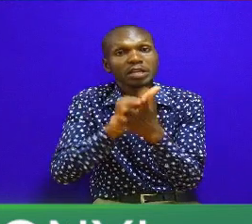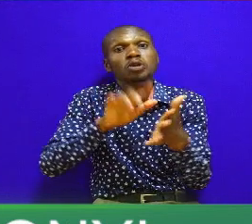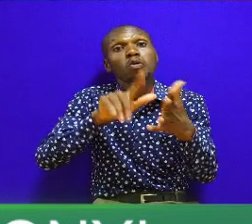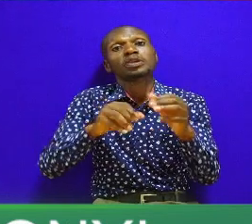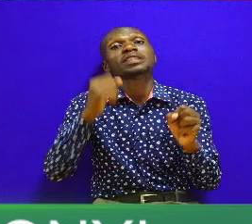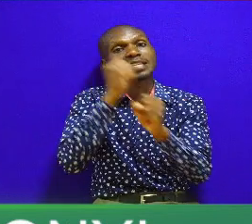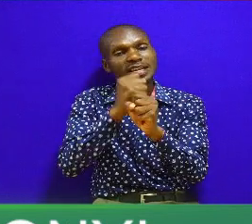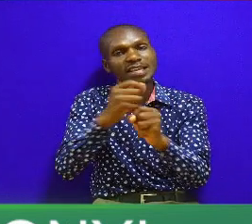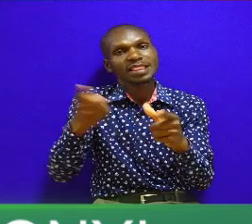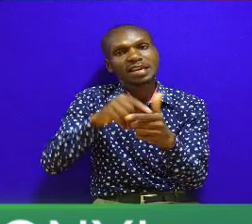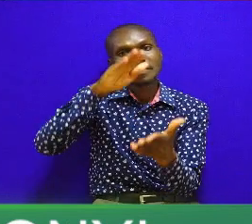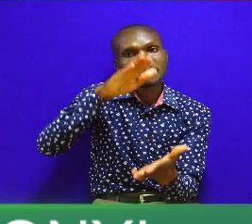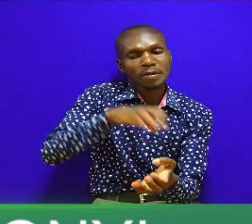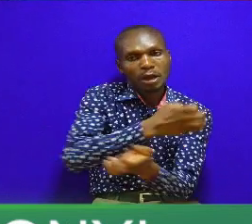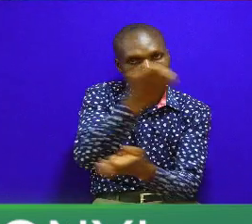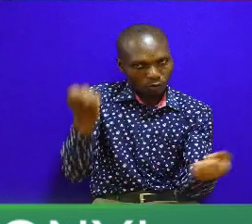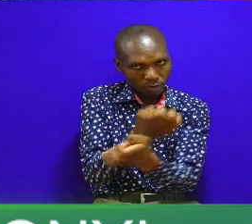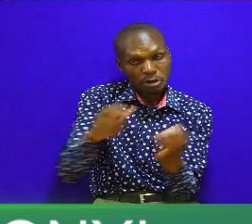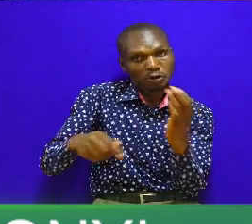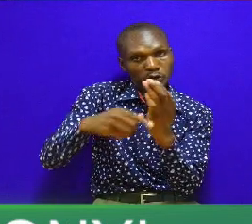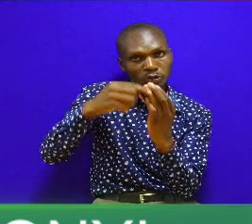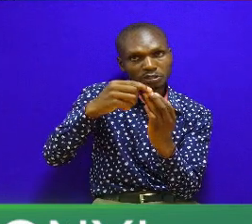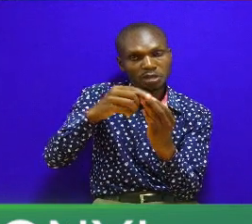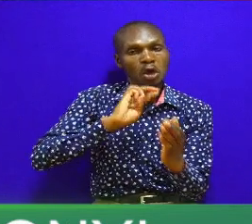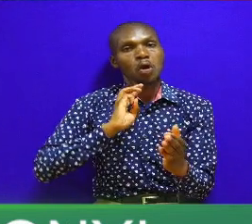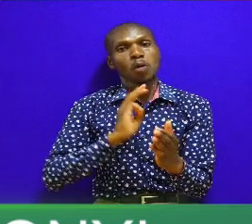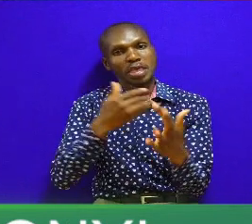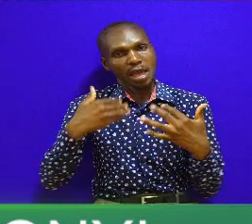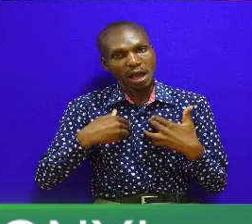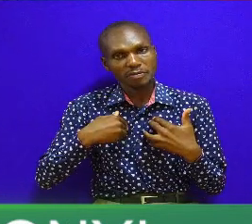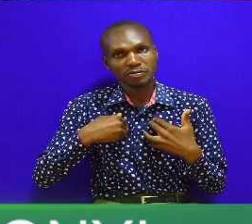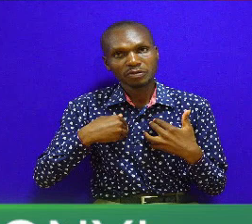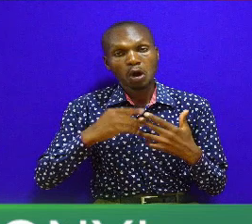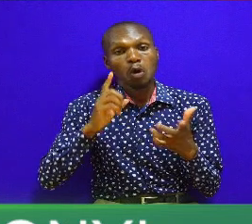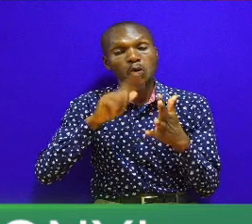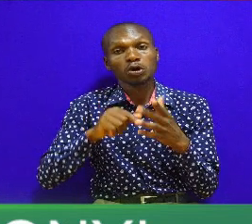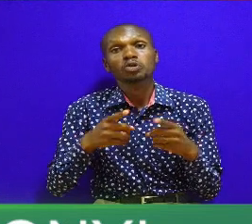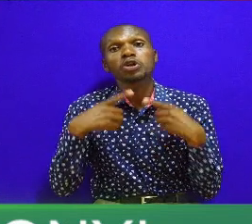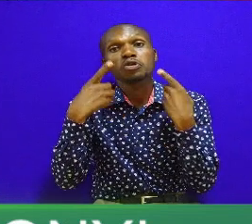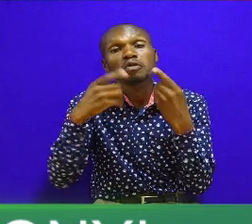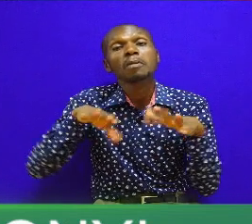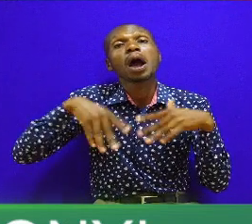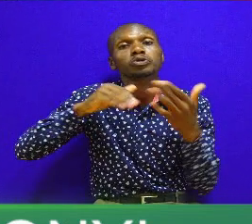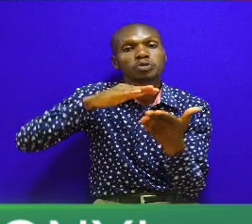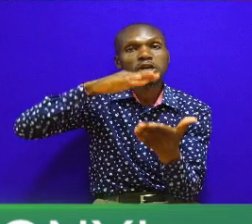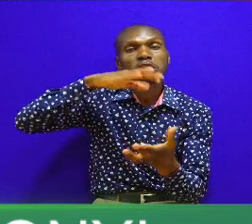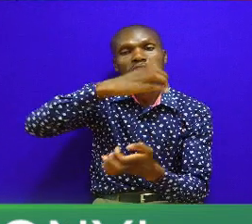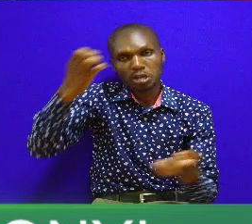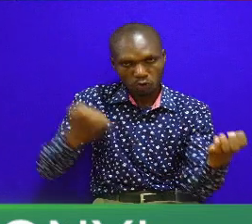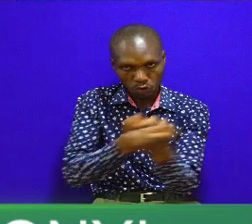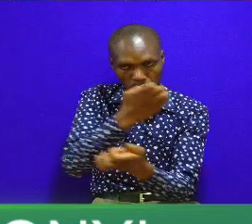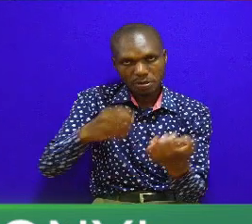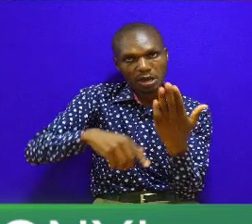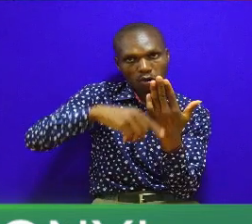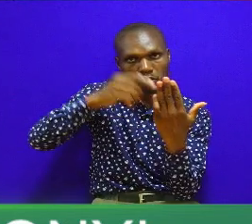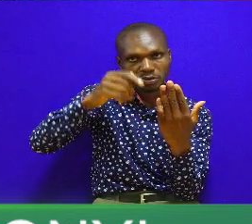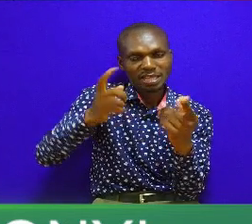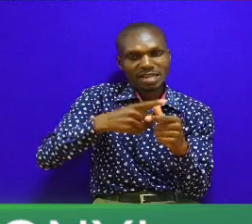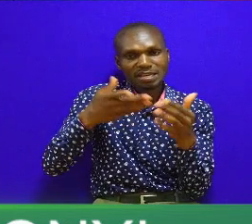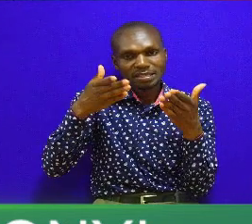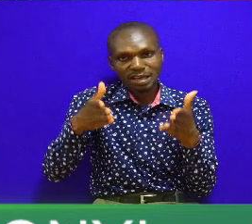imedhuru uchumi wa hapa Pwani. Sisi tuko na sera ya kufufusha uchumi ya hapa Pwani. Kuhakikisha